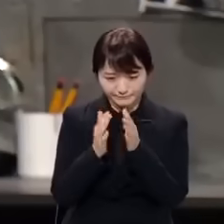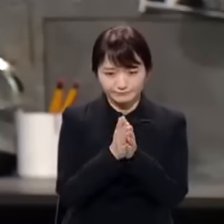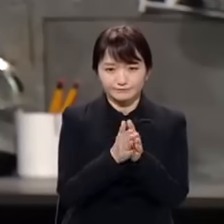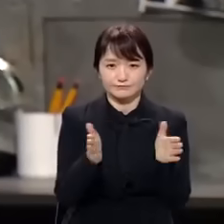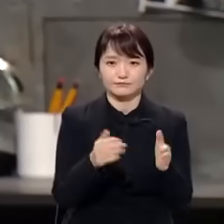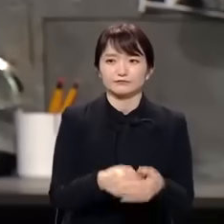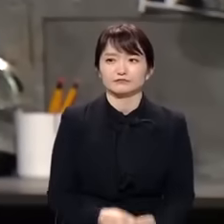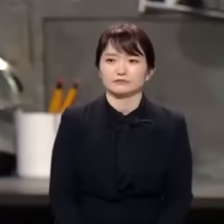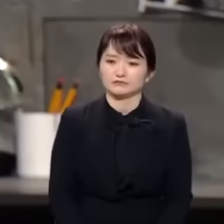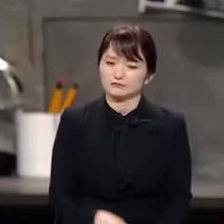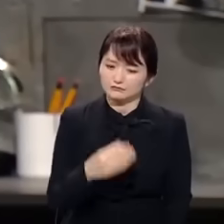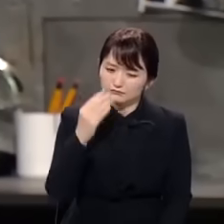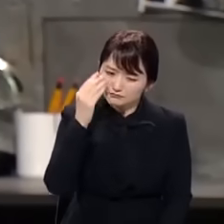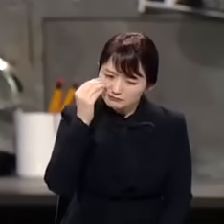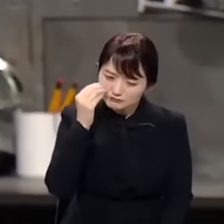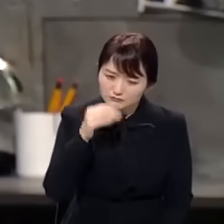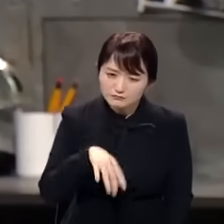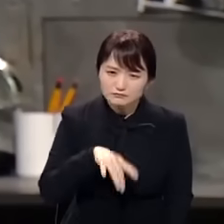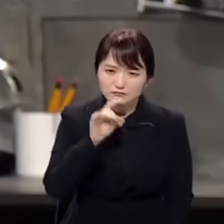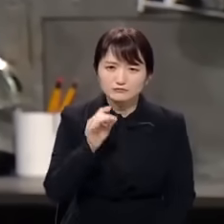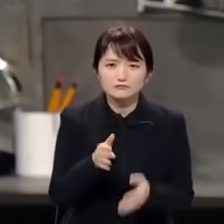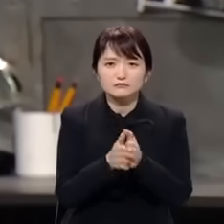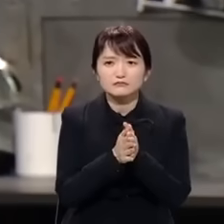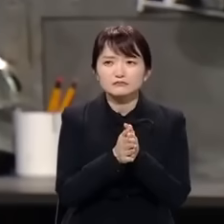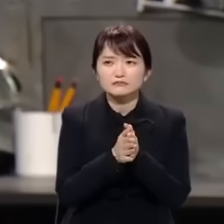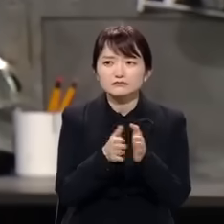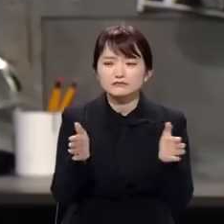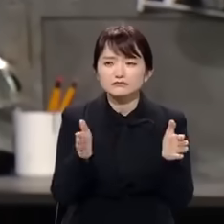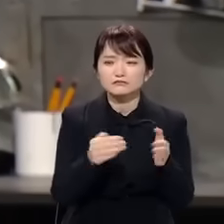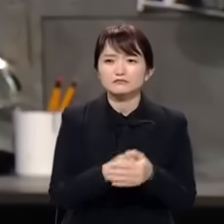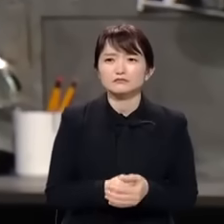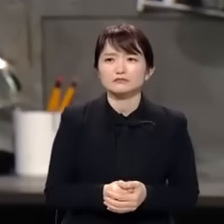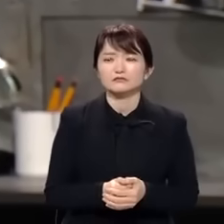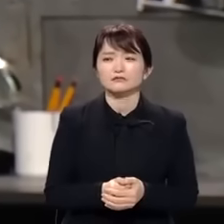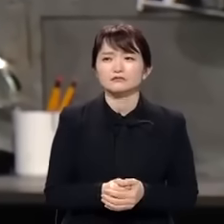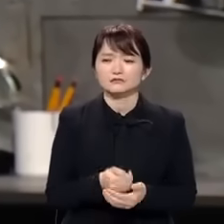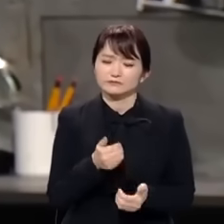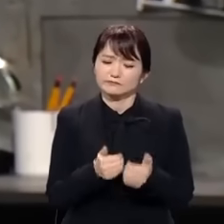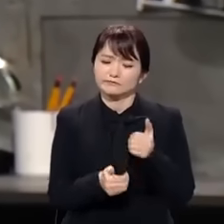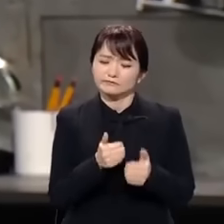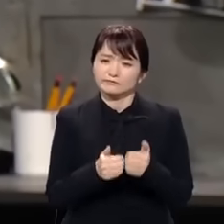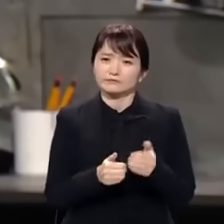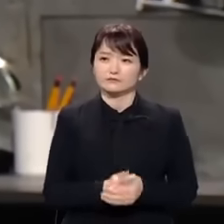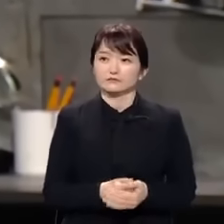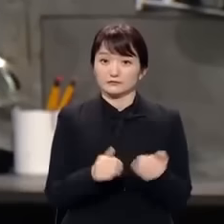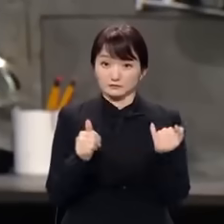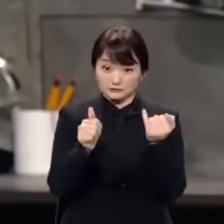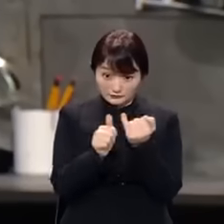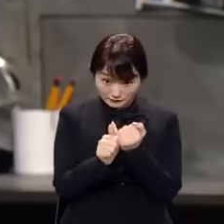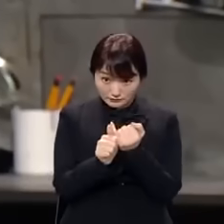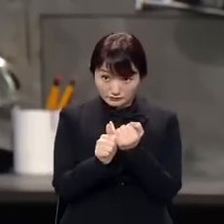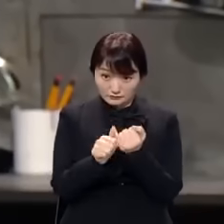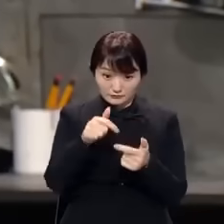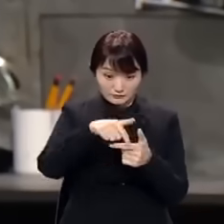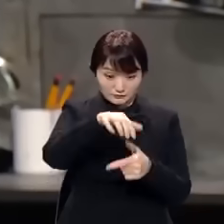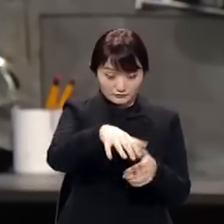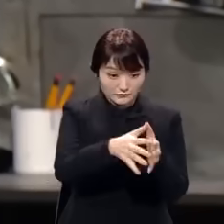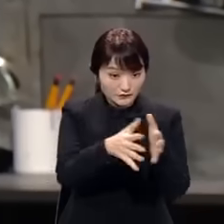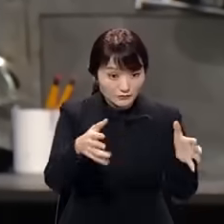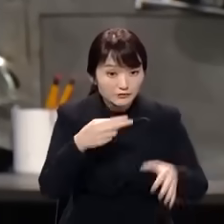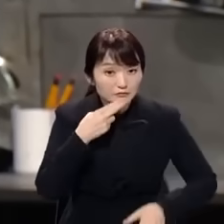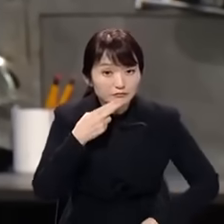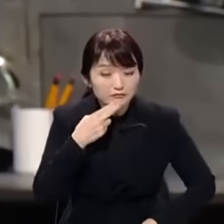어 이상하다 그리고 처음 시작 자체가 합치자 마자부터 삐걱 됐던게 그 결혼하면 강남의 아파트는 고사하고